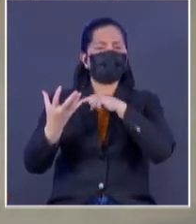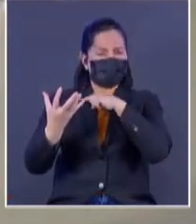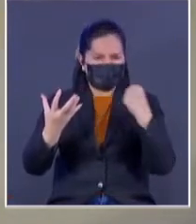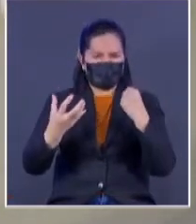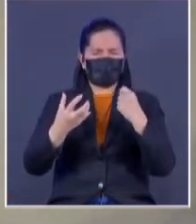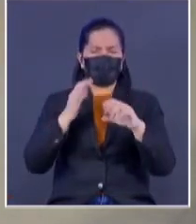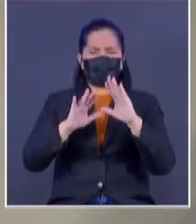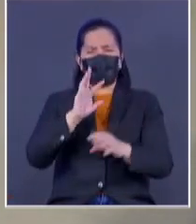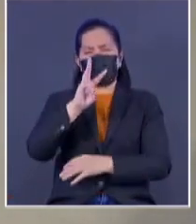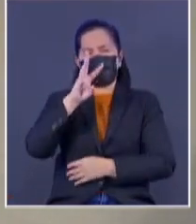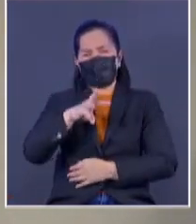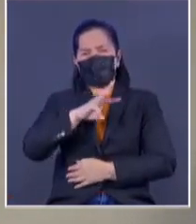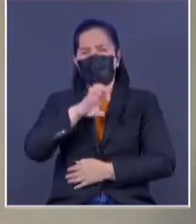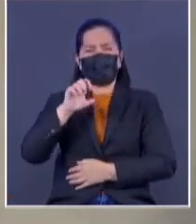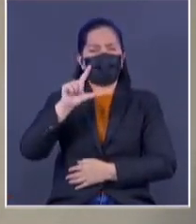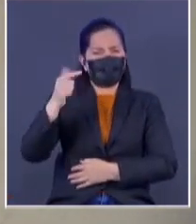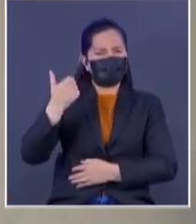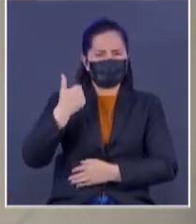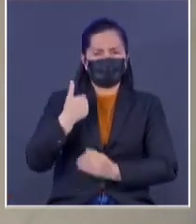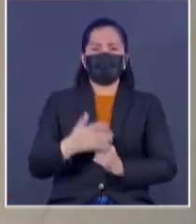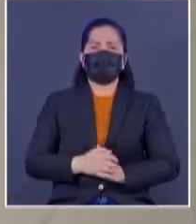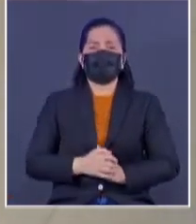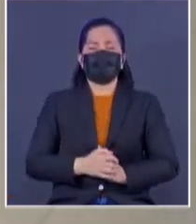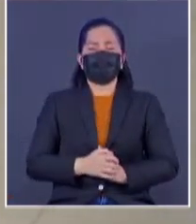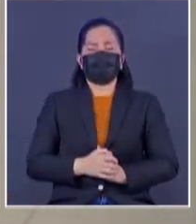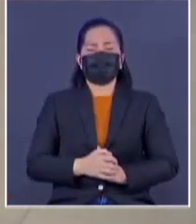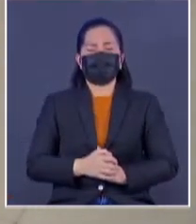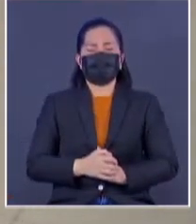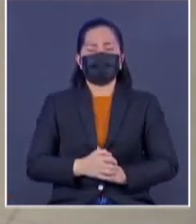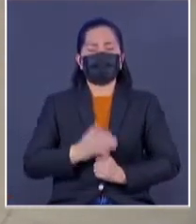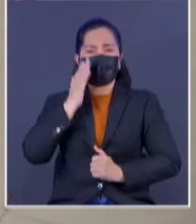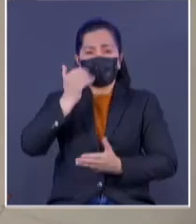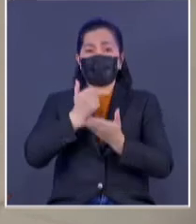ง 6,600 ล้านบาทนะครับซึ่งอาจจะทำให้ไม่มีสภาพคล่องมาช่วยเหลือผู้ประกอบ